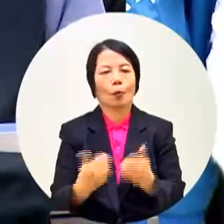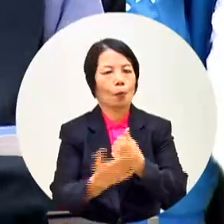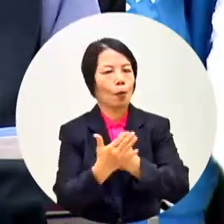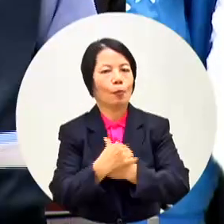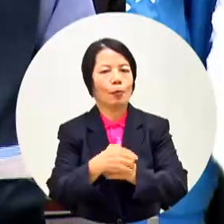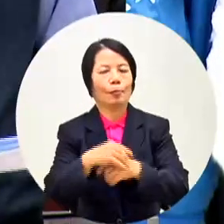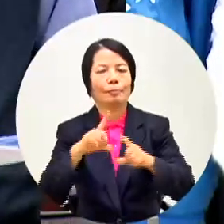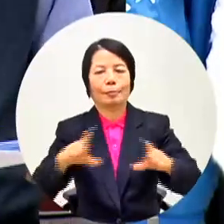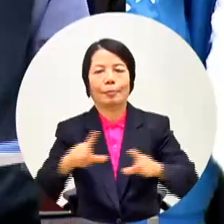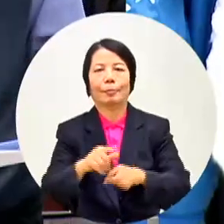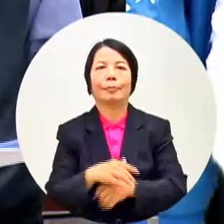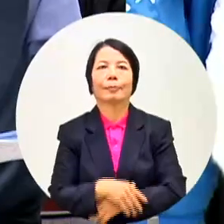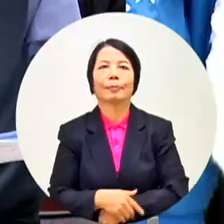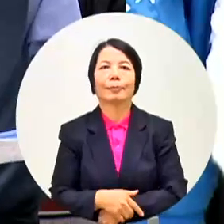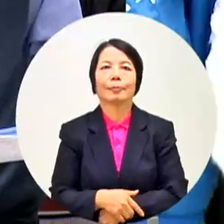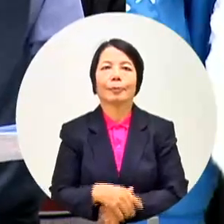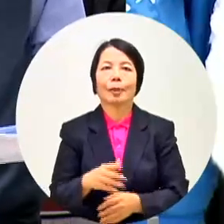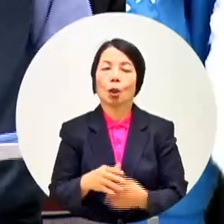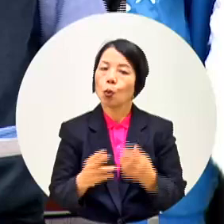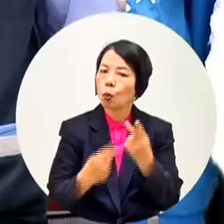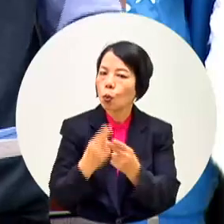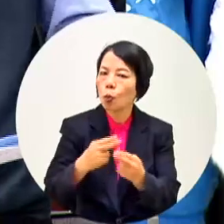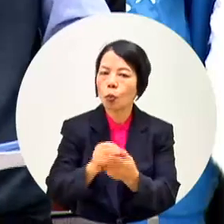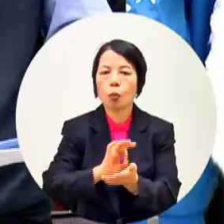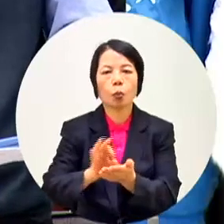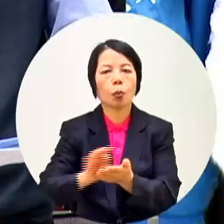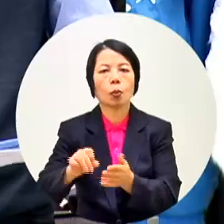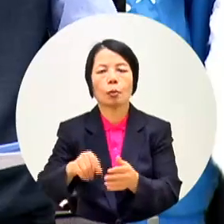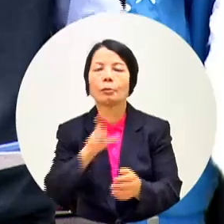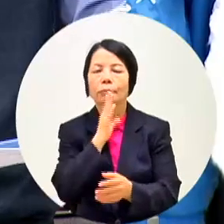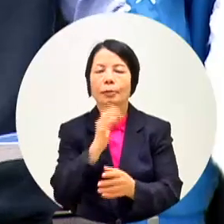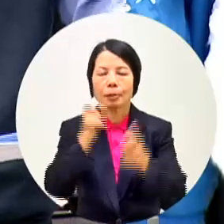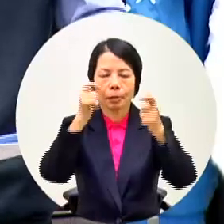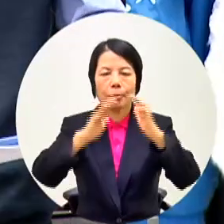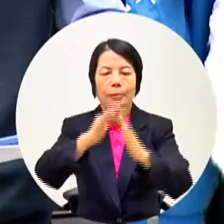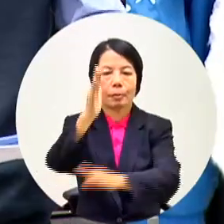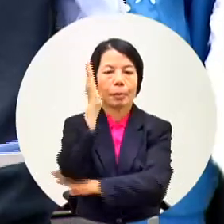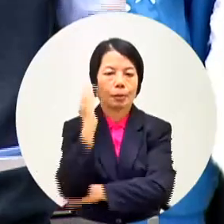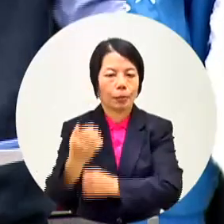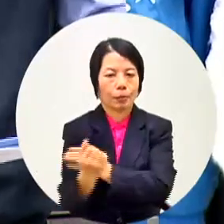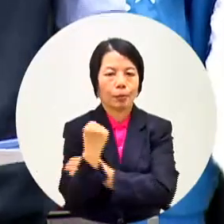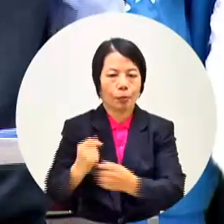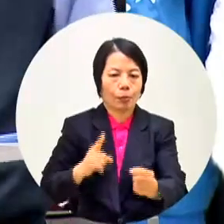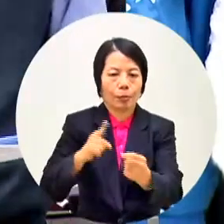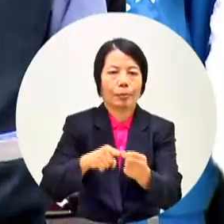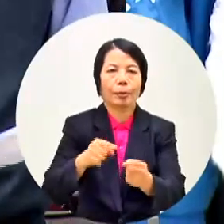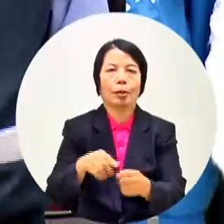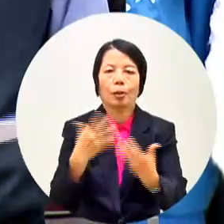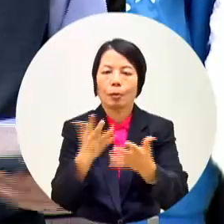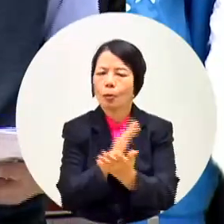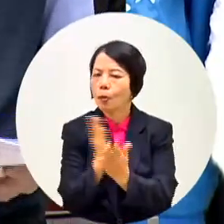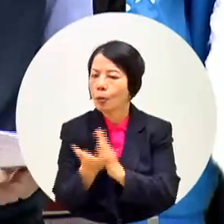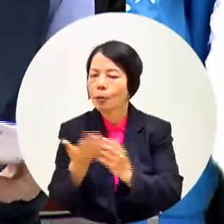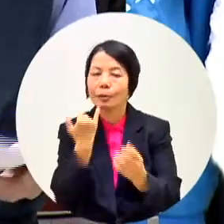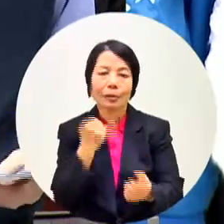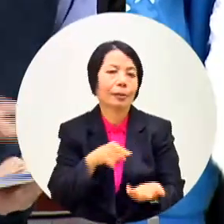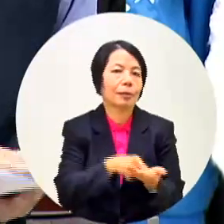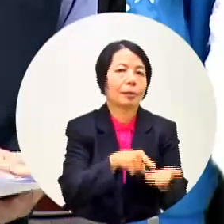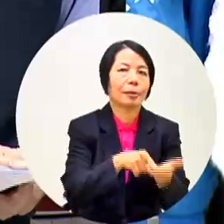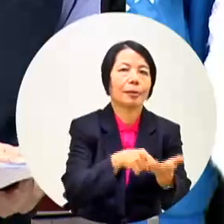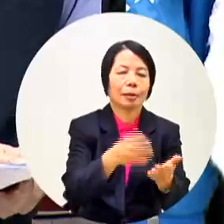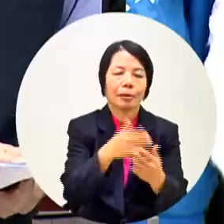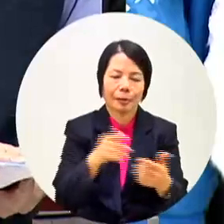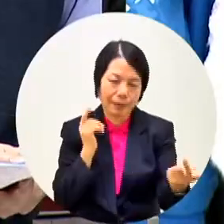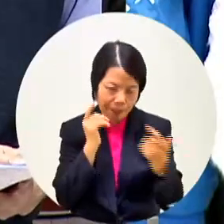市政府很重要一个努力的方向。我们将来很多项目可以申请可以对接，这一块我们一